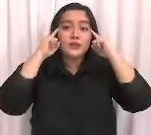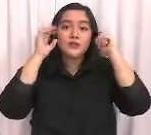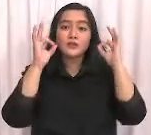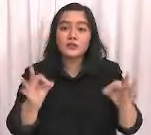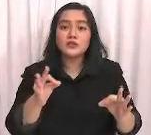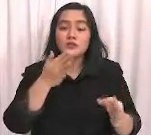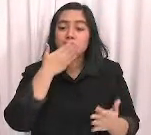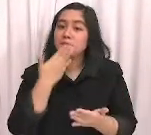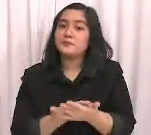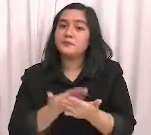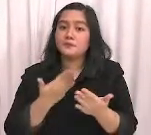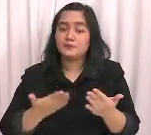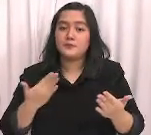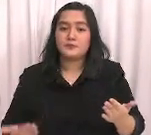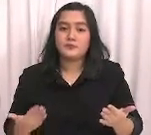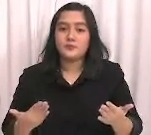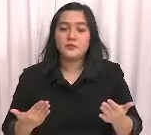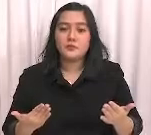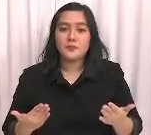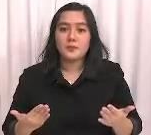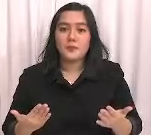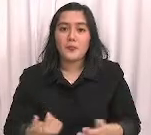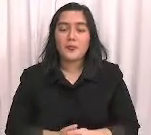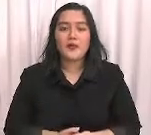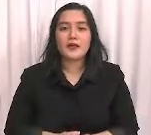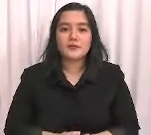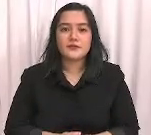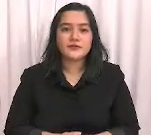ko ang prinsipyo ng ito. Akalain mo, gumawa siya ng decision.